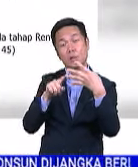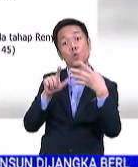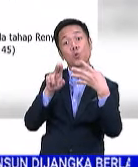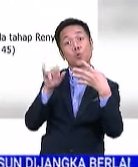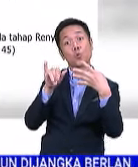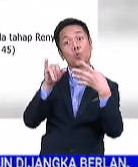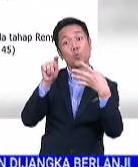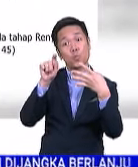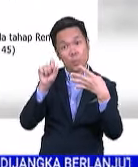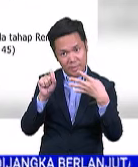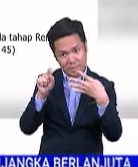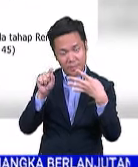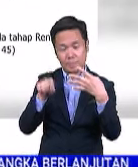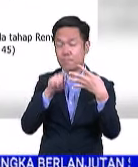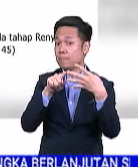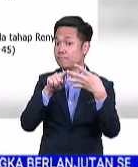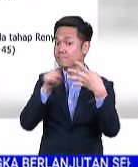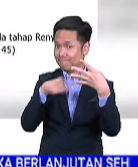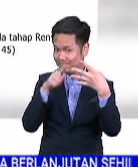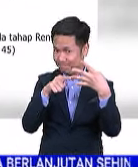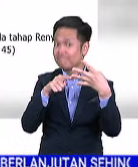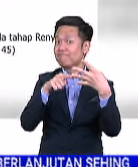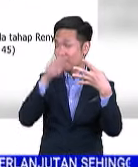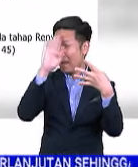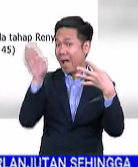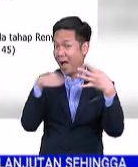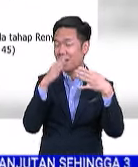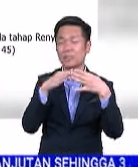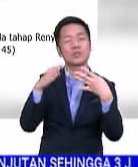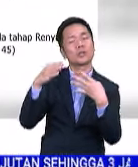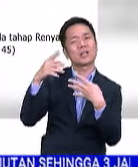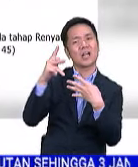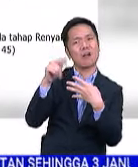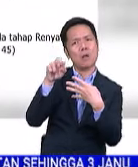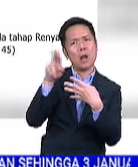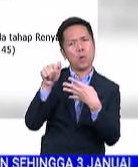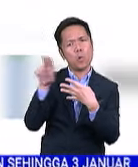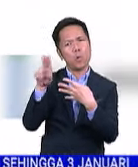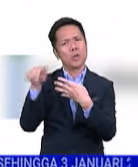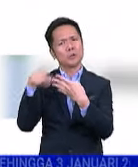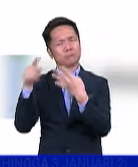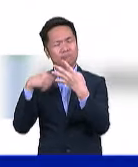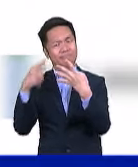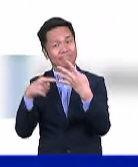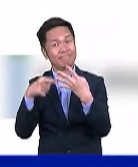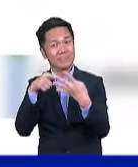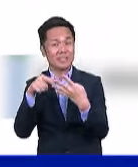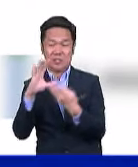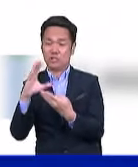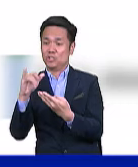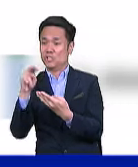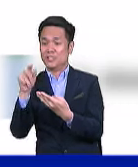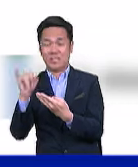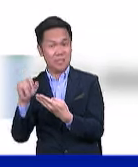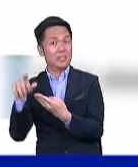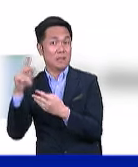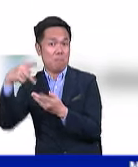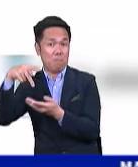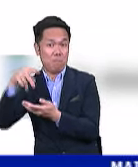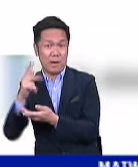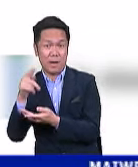sungai with di kampung subuh Maroon juga Sungai Pahang dicolek Raw chmelo Sungai Pahang di Kuala Sungai sini pekan